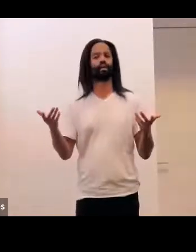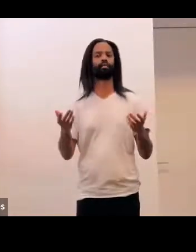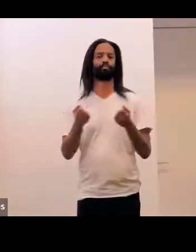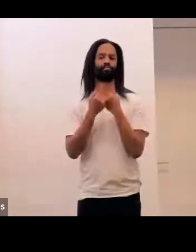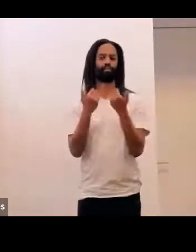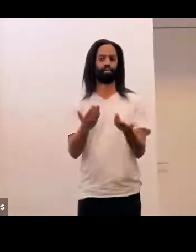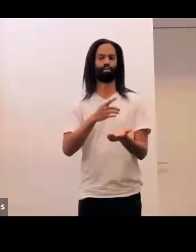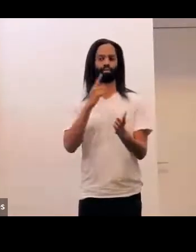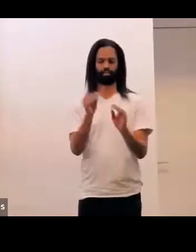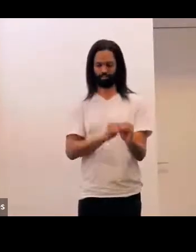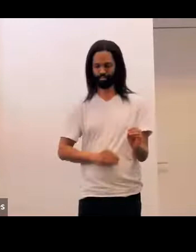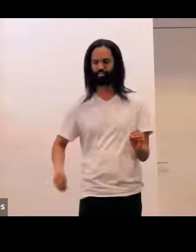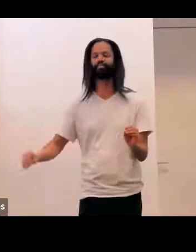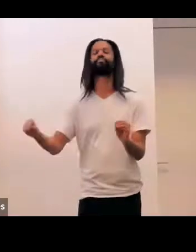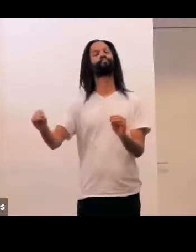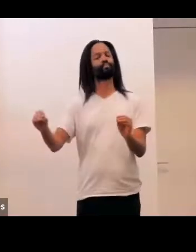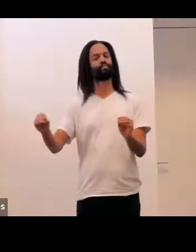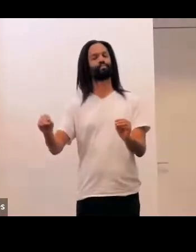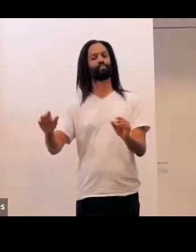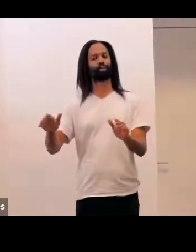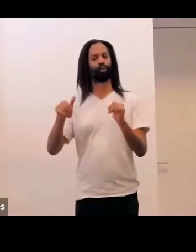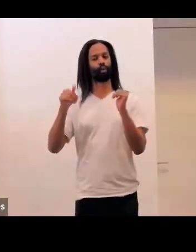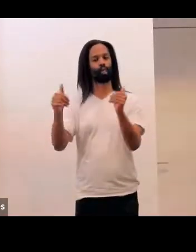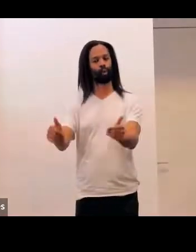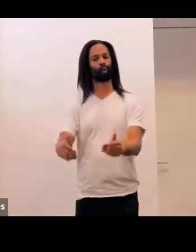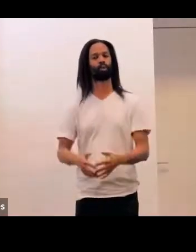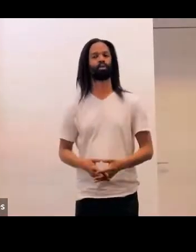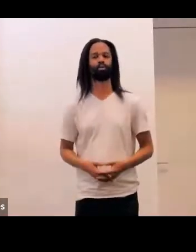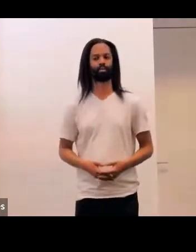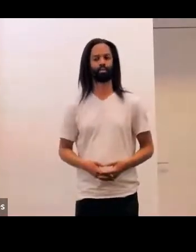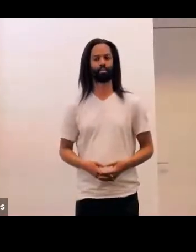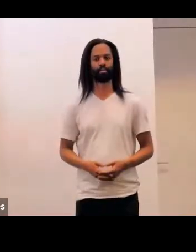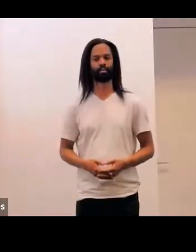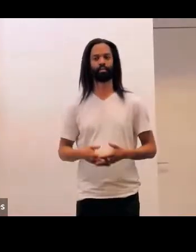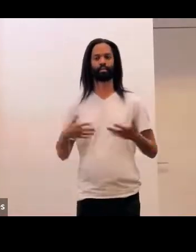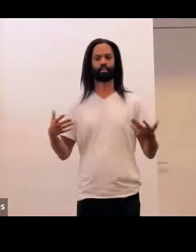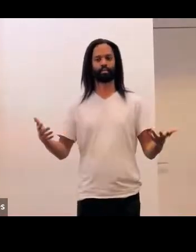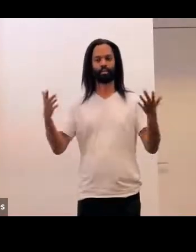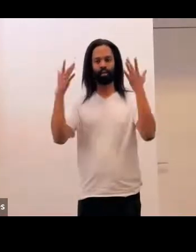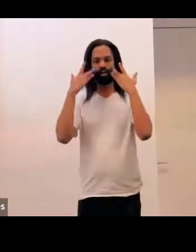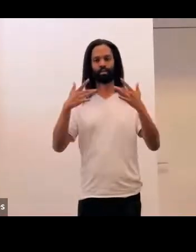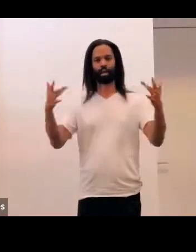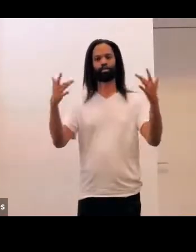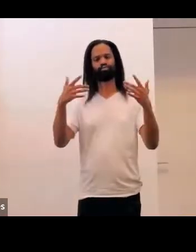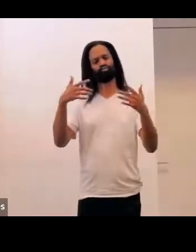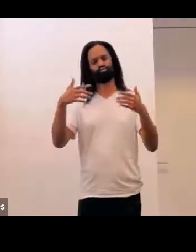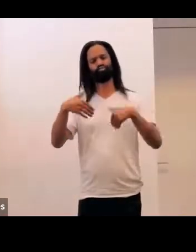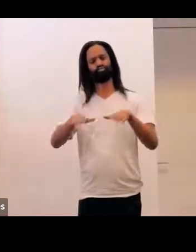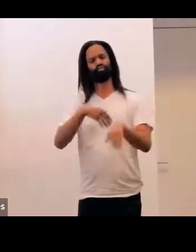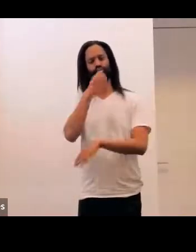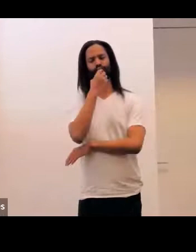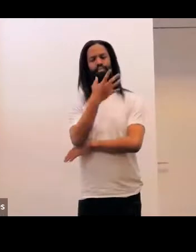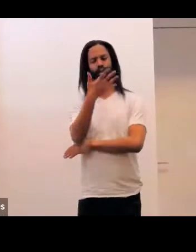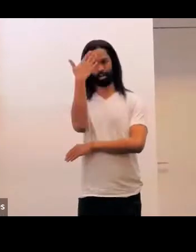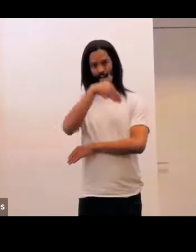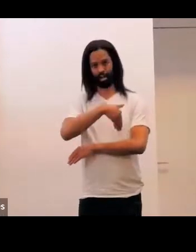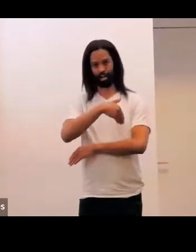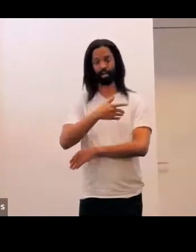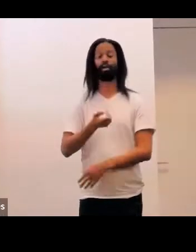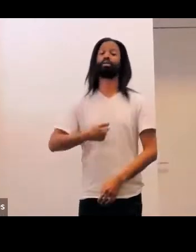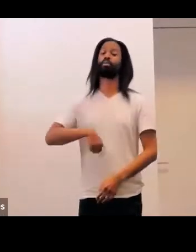renouveler. Nous avons une bonne expérience de son fonctionnement et nous savons que les leviers sont les travaux de